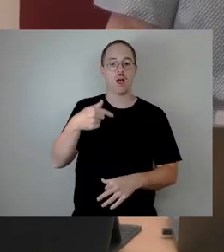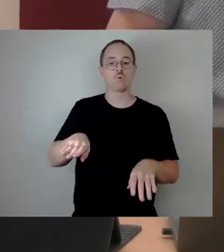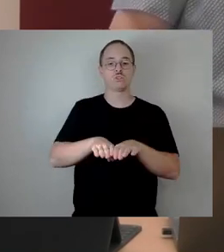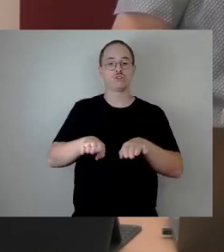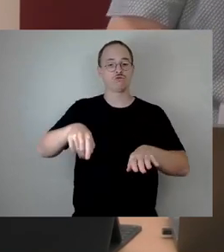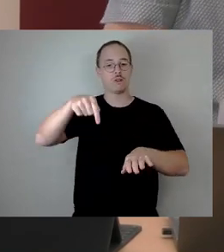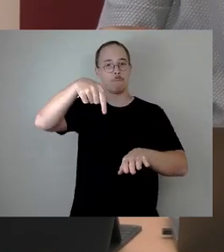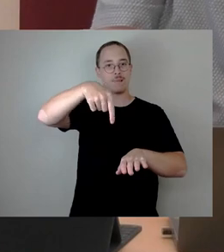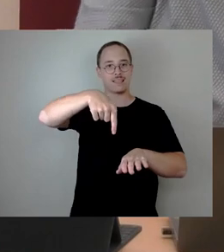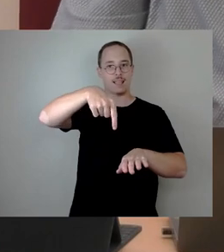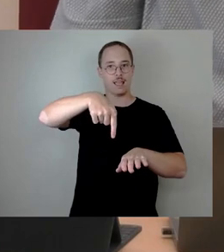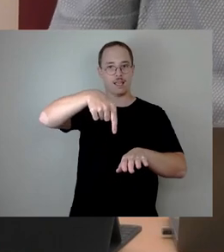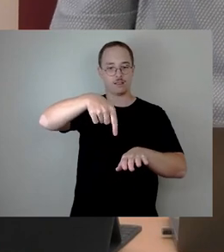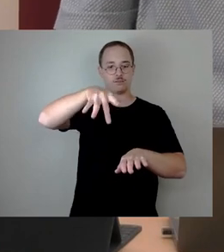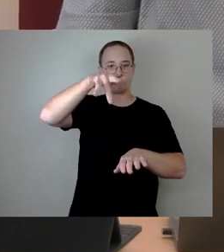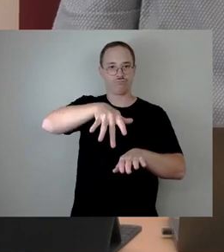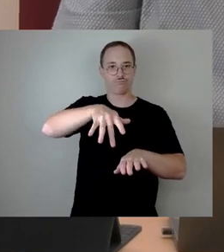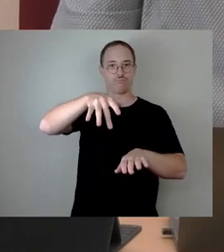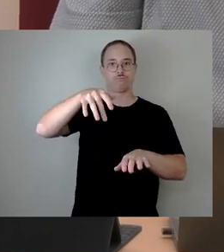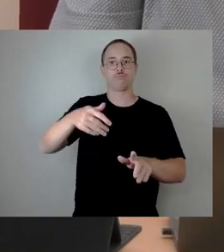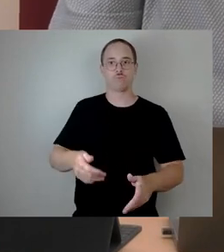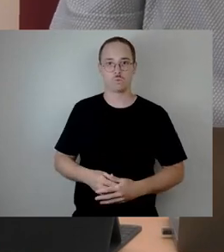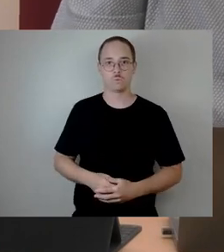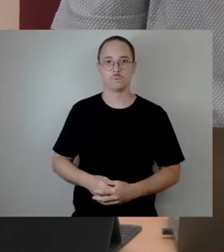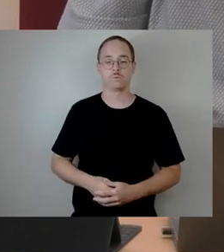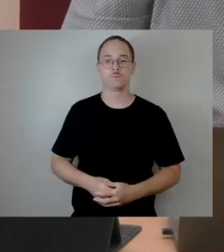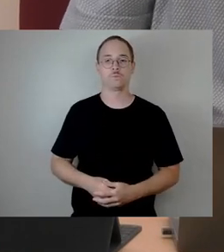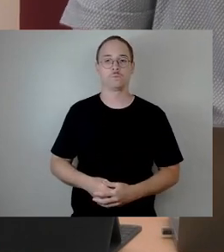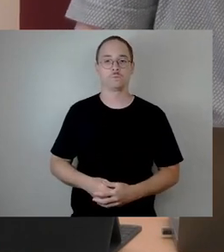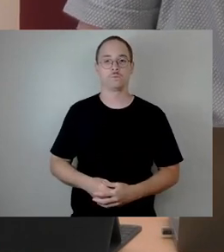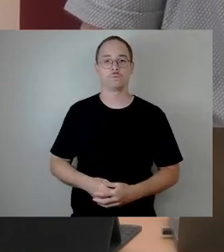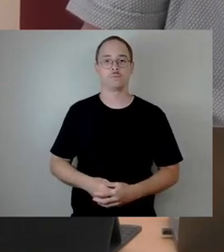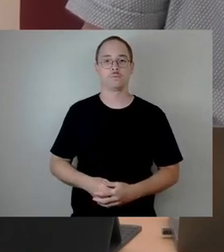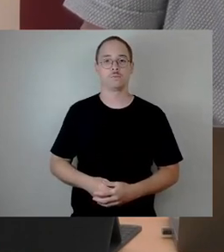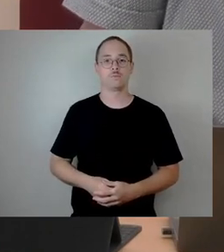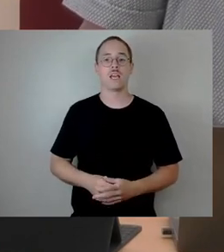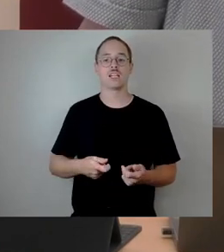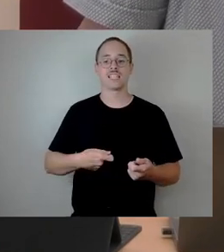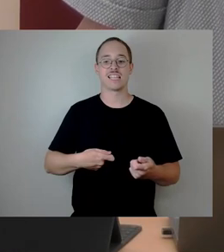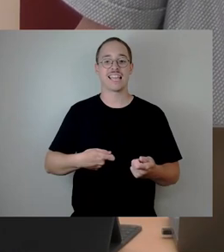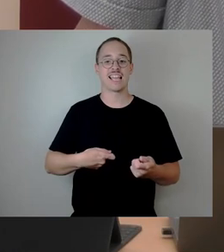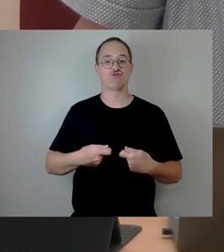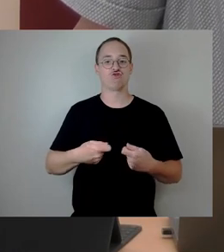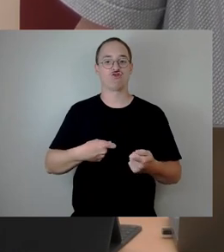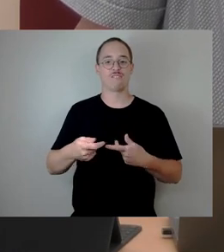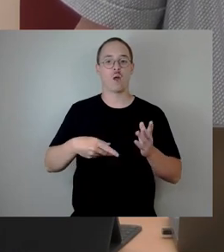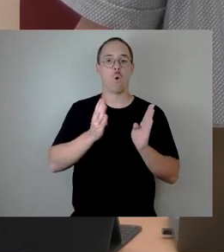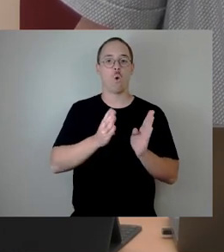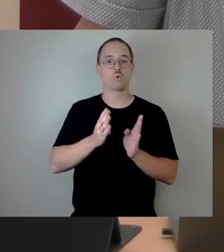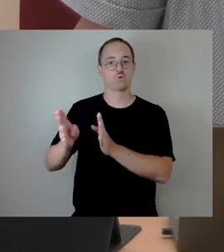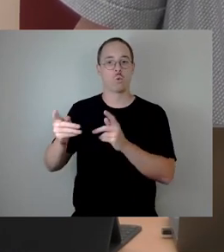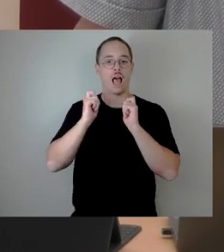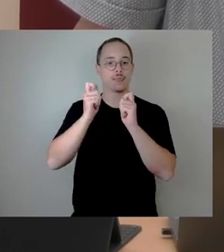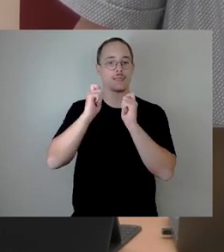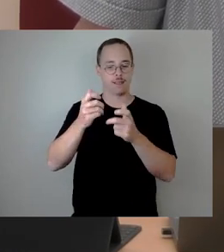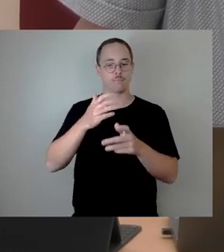am Tisch. Soweit erstmal die technischen Hinweise. Und bevor ich zur Tagesordnung komme, möchte ich